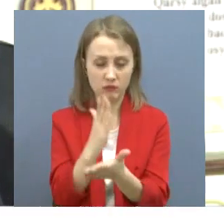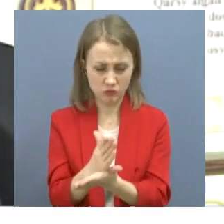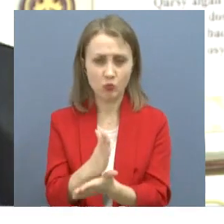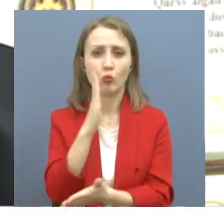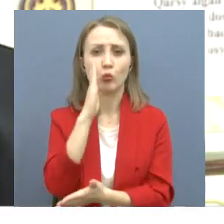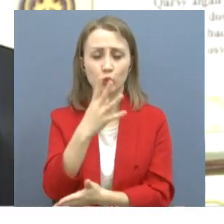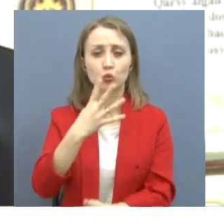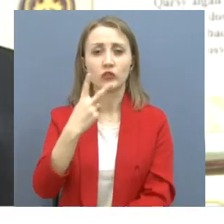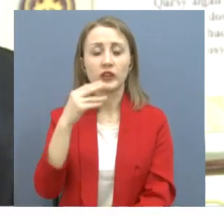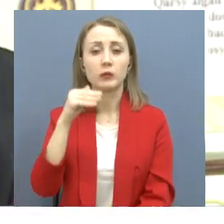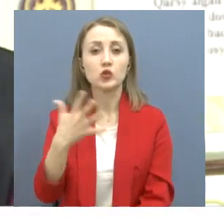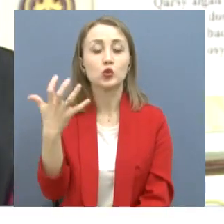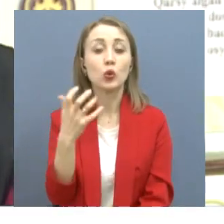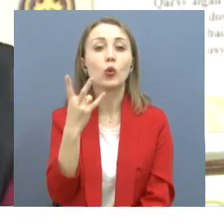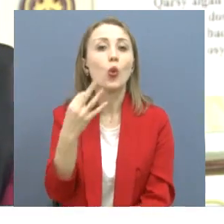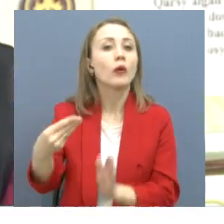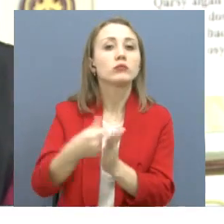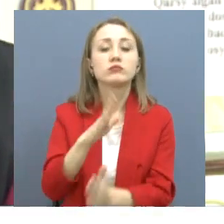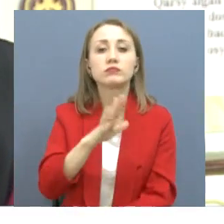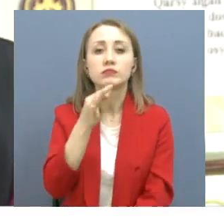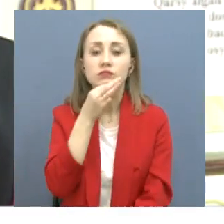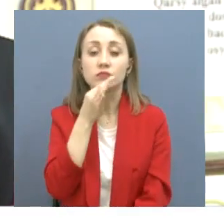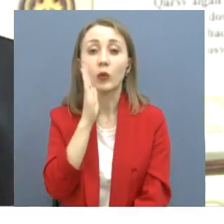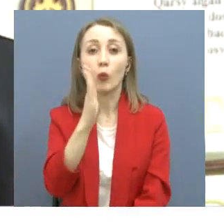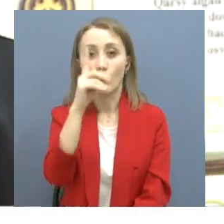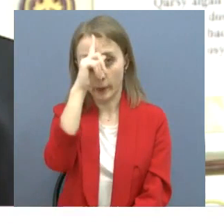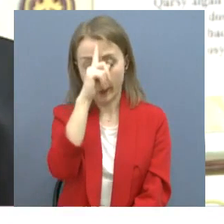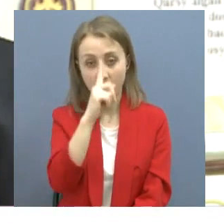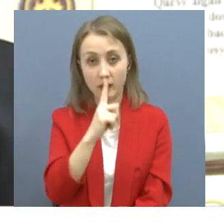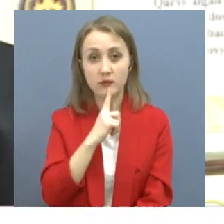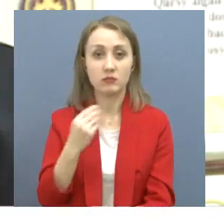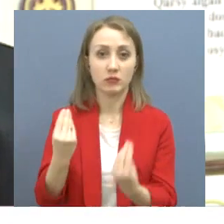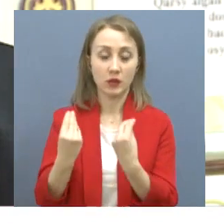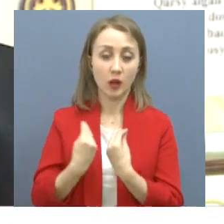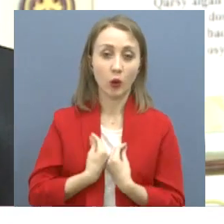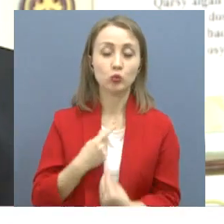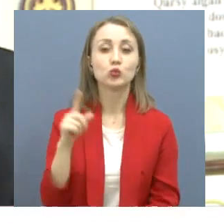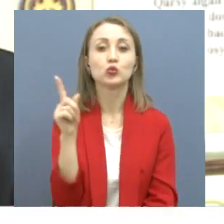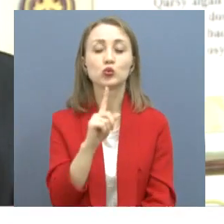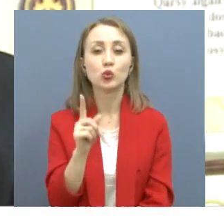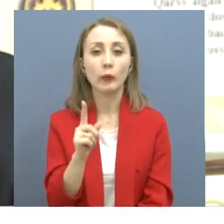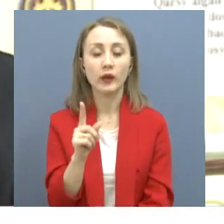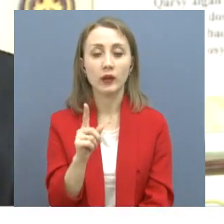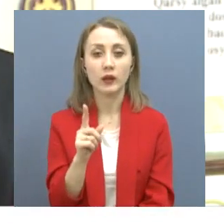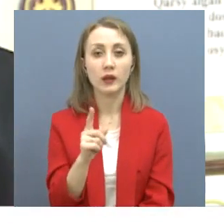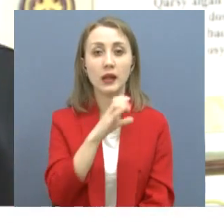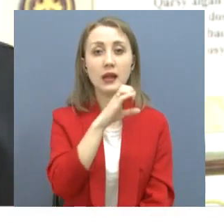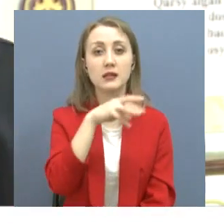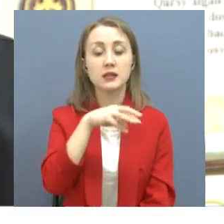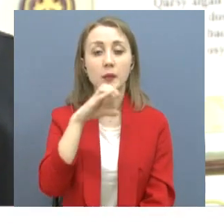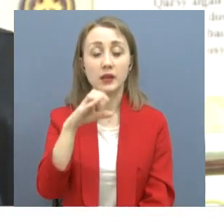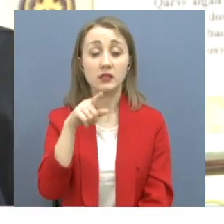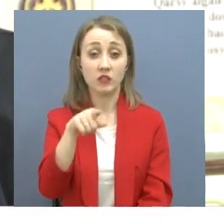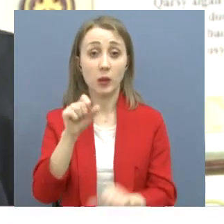назначено 42 500, но не будет выплачено. Вам будет дано один месяц для того, чтобы под средством СМС-сообщения